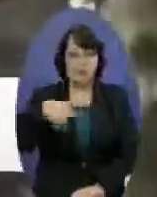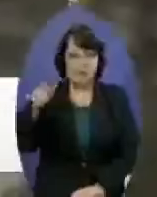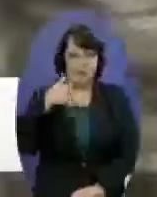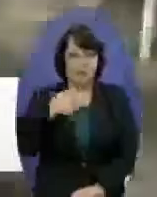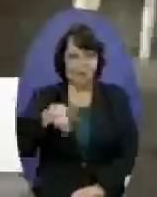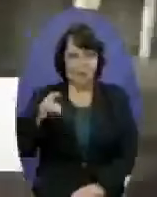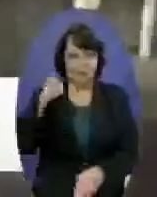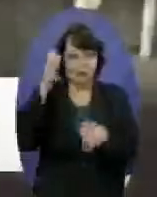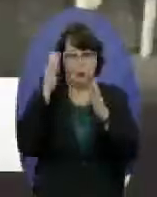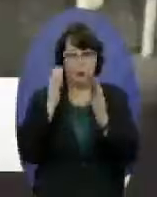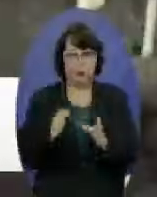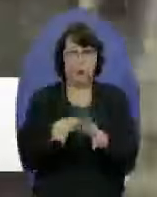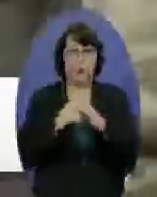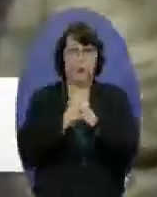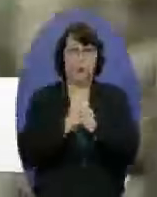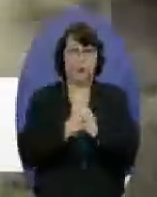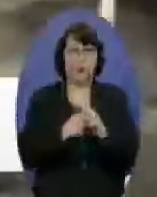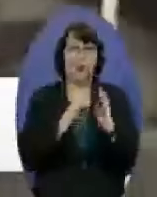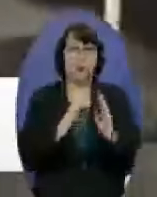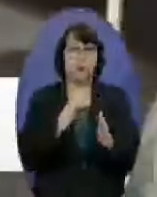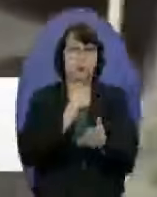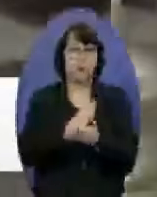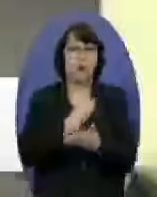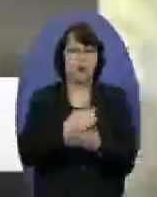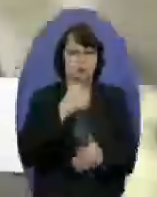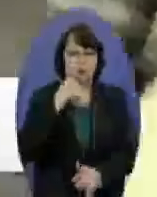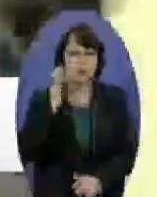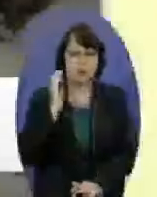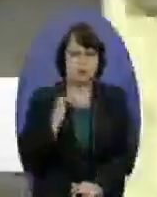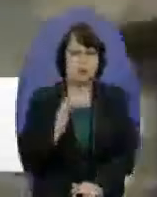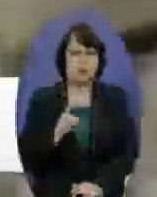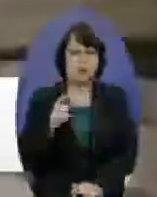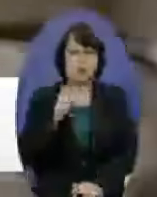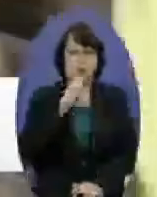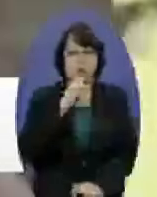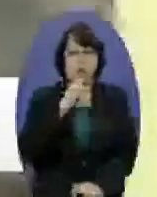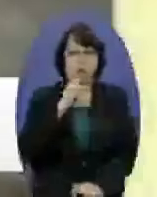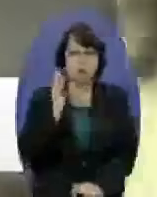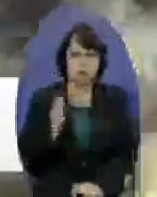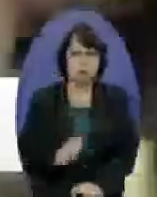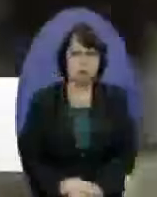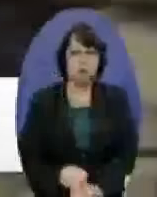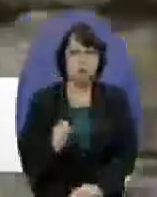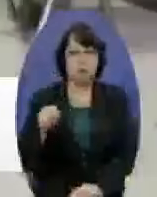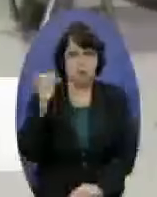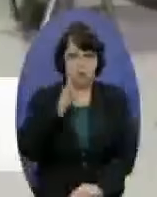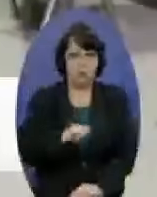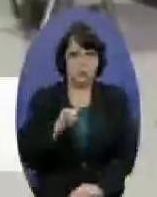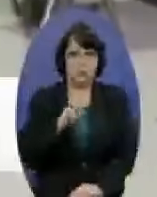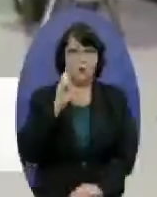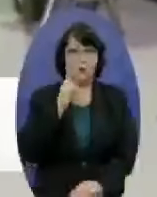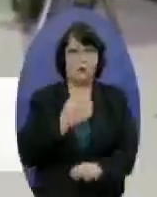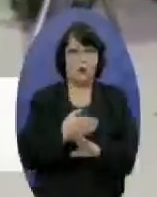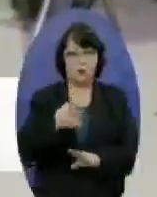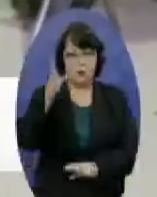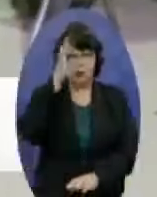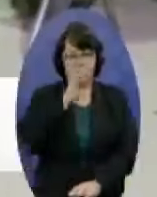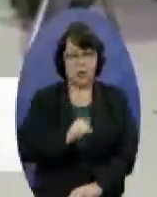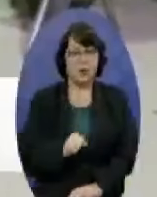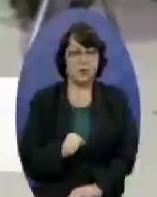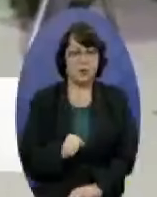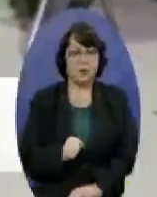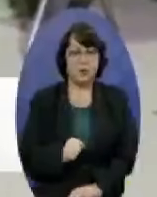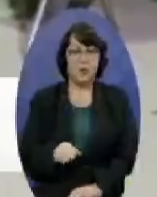гаргах шийдвэрт хүндэтгэлтэй хандаж байгаа гэдгээ тэмдэглэсэн тухай хэвлэлүүд мэдээлж байгаа юм. За харин Америкийн нэгдсэн улсын батлан амлахын сайд Марк